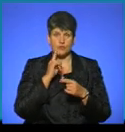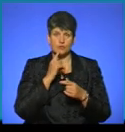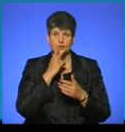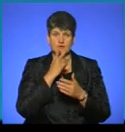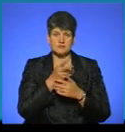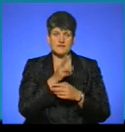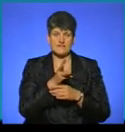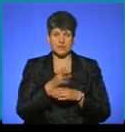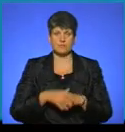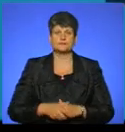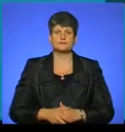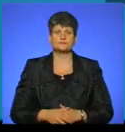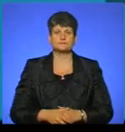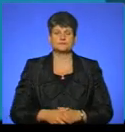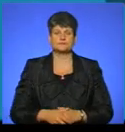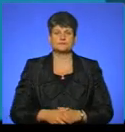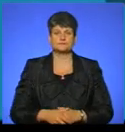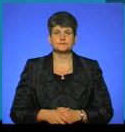відеоматеріал.